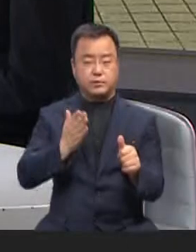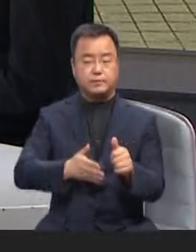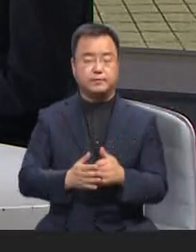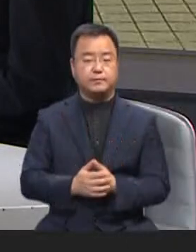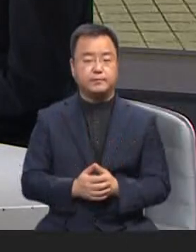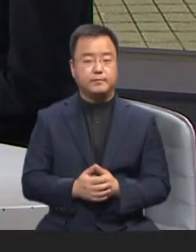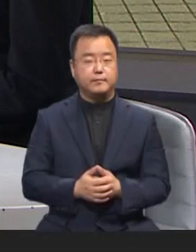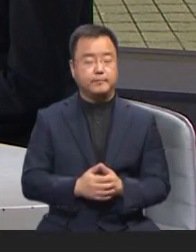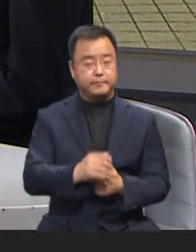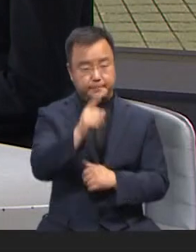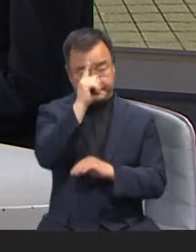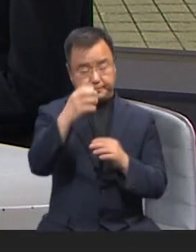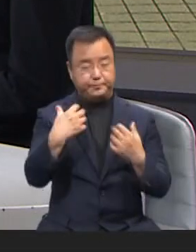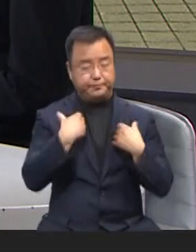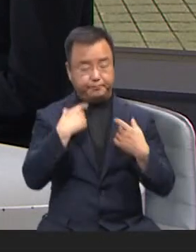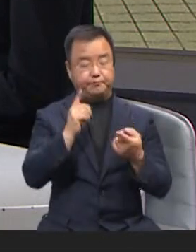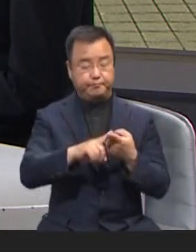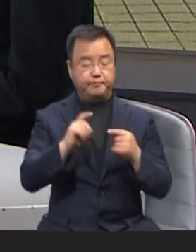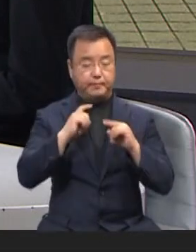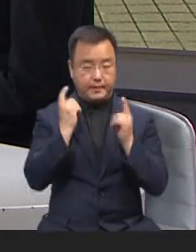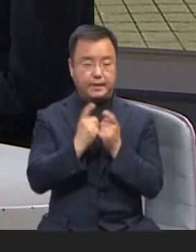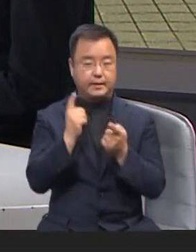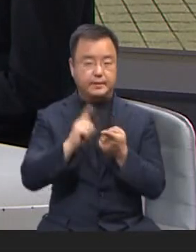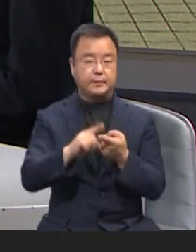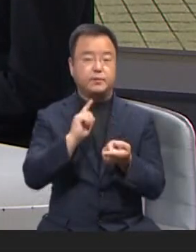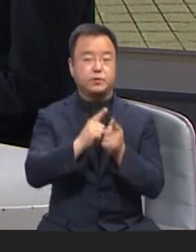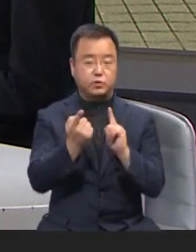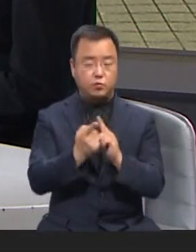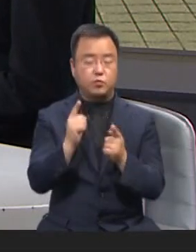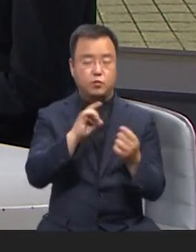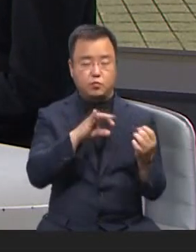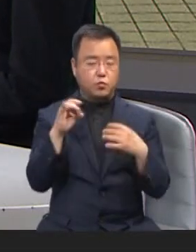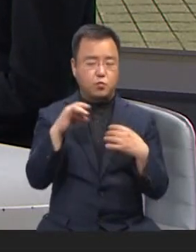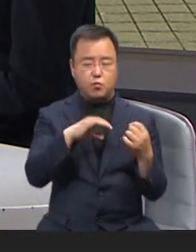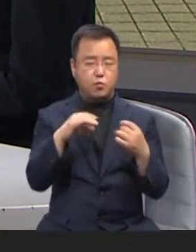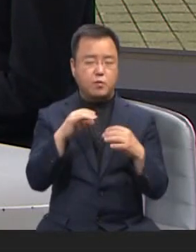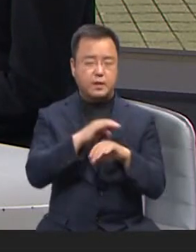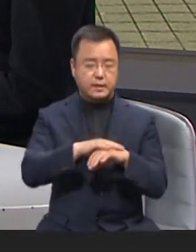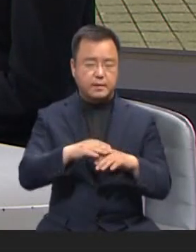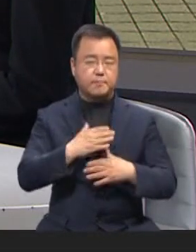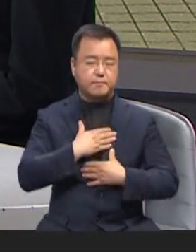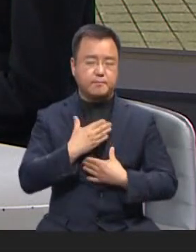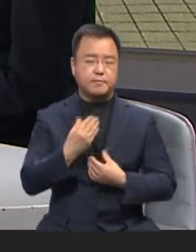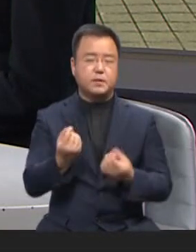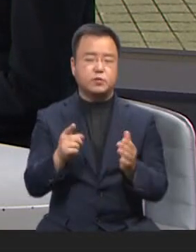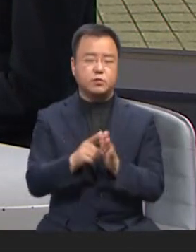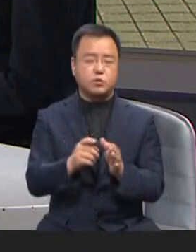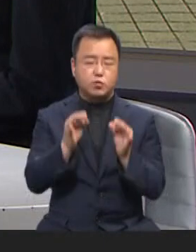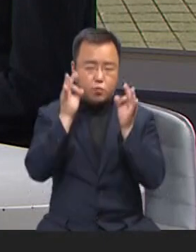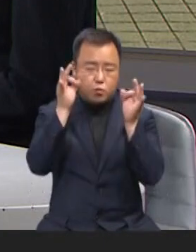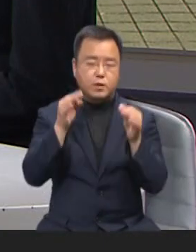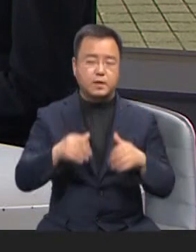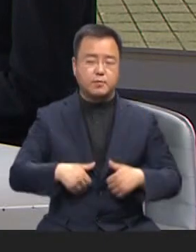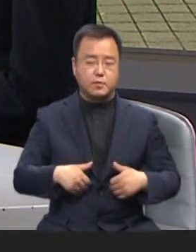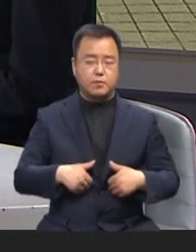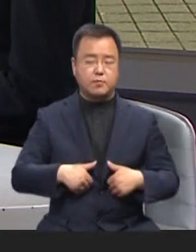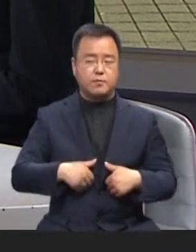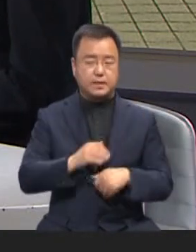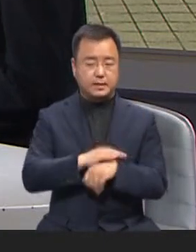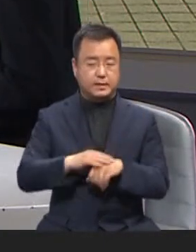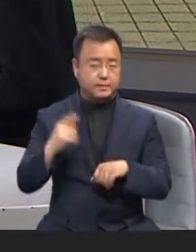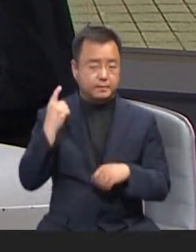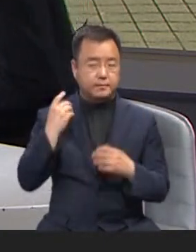4 뭐 정보는 정부 대로 개인 개인 대로 쌍방향으로 유기적으로 좀 안전을 위해서 노력을 해야 될 것 같습니다 그래서 안에 기자 잘